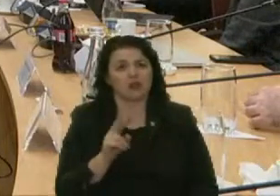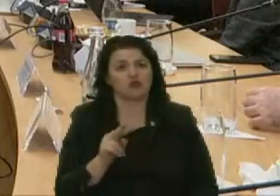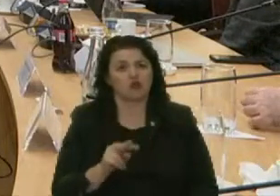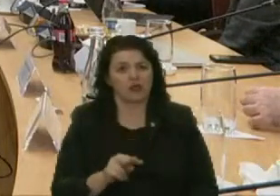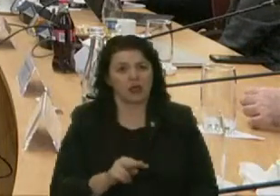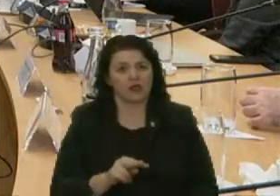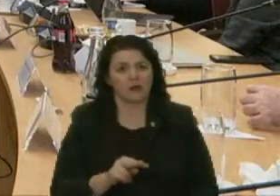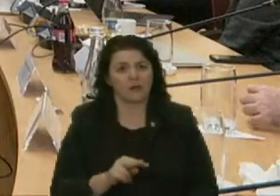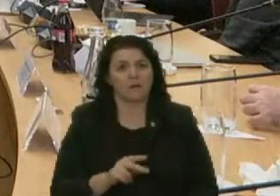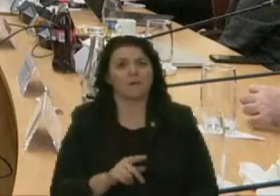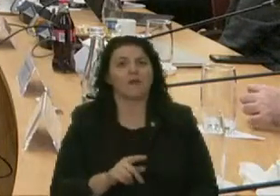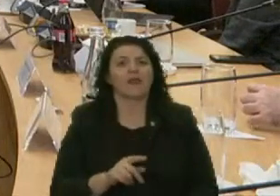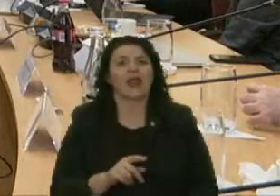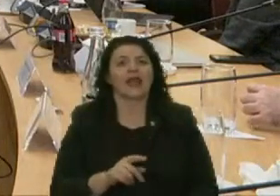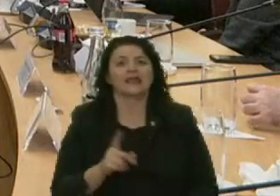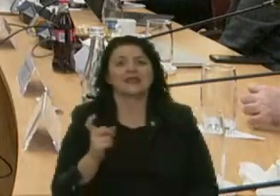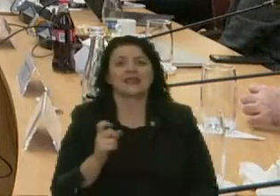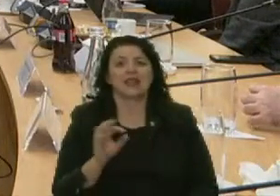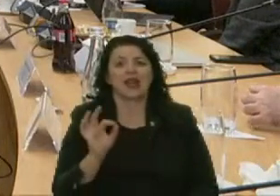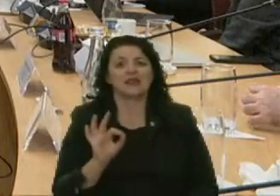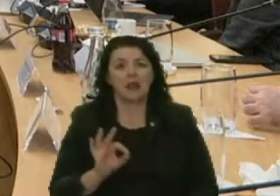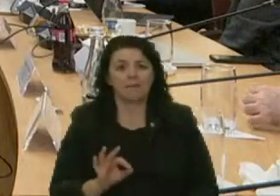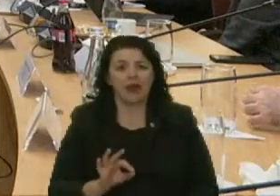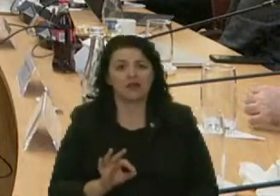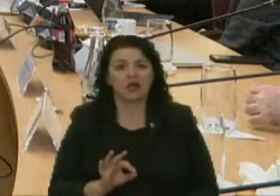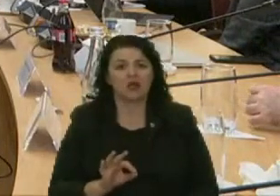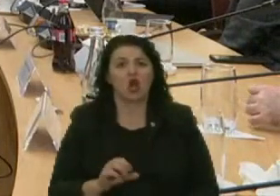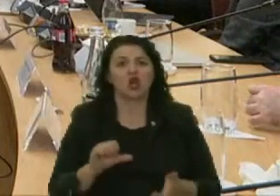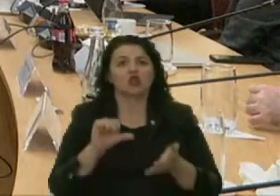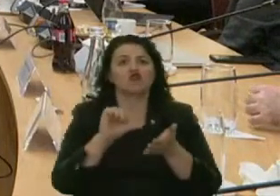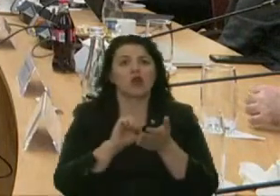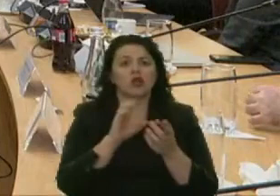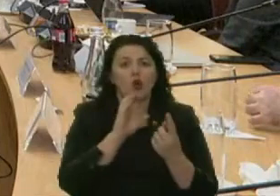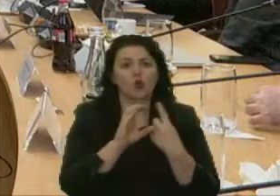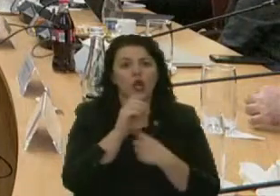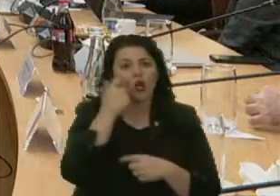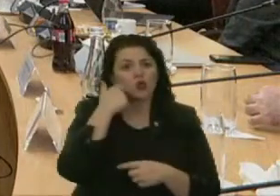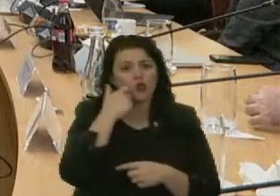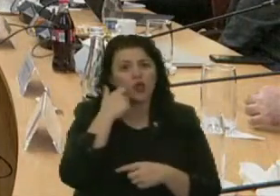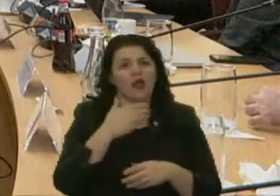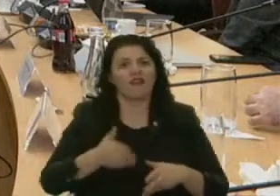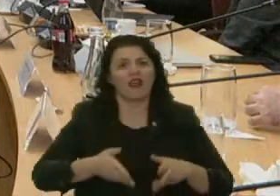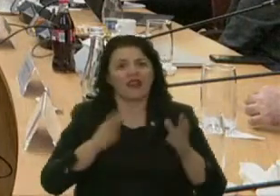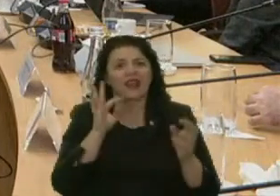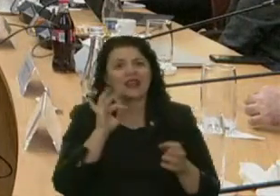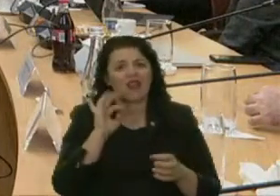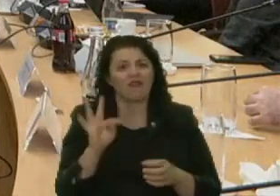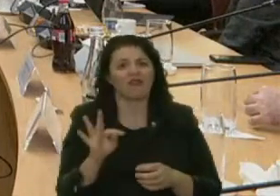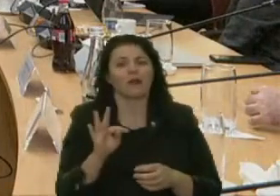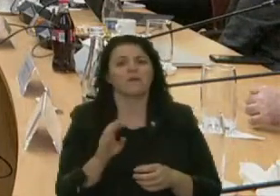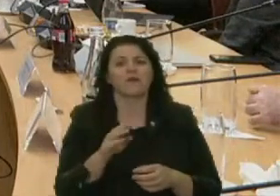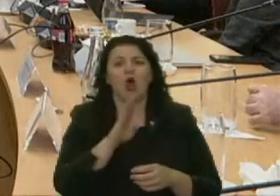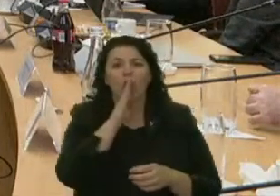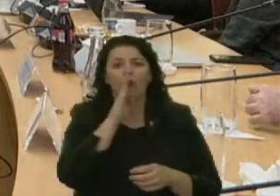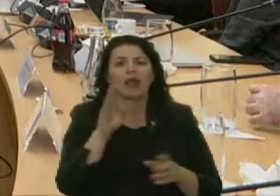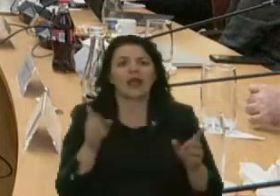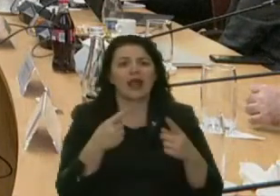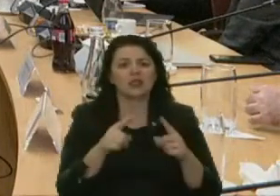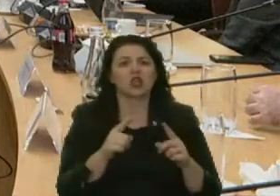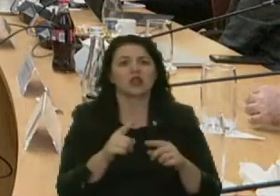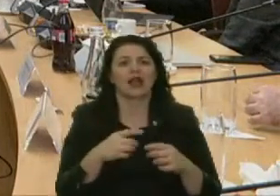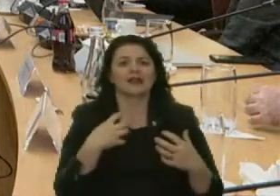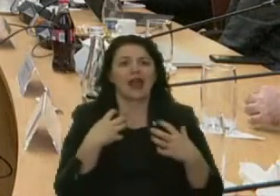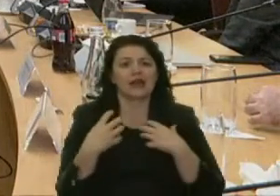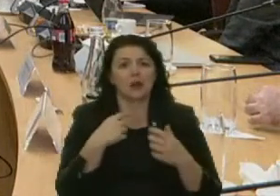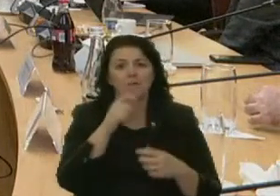foarte important printre semnatari se află Centrul cultural clujan Festivalul tif Opera Națională Teatrul maghiar de